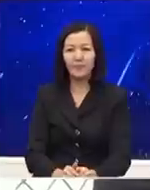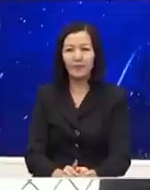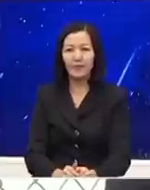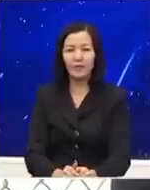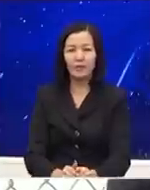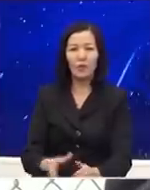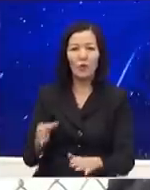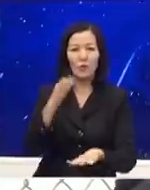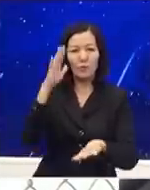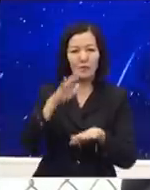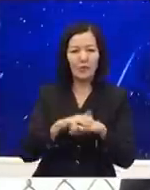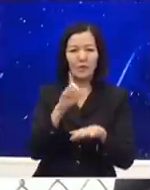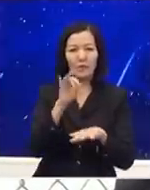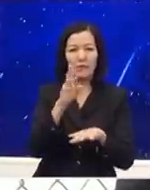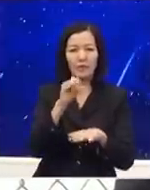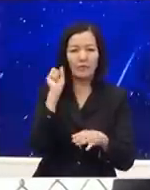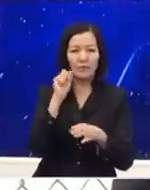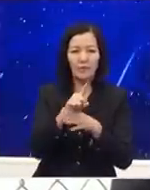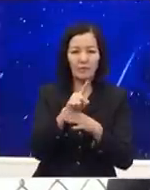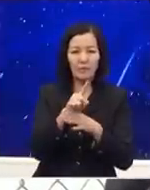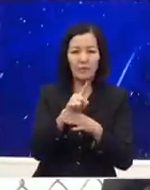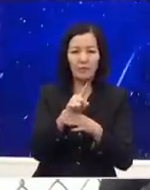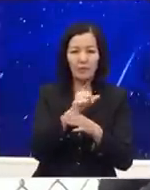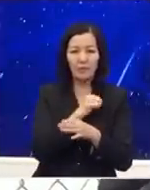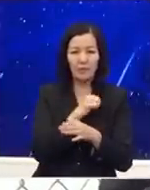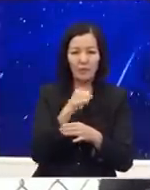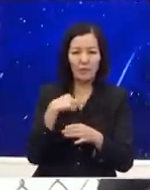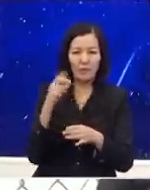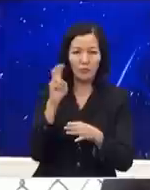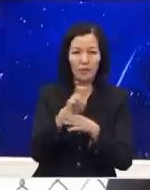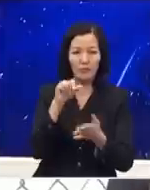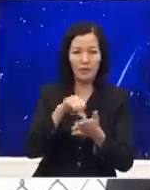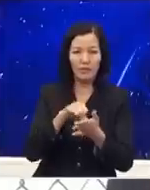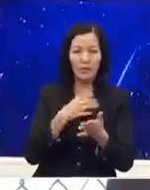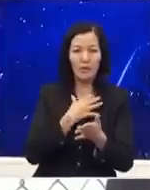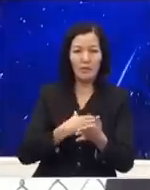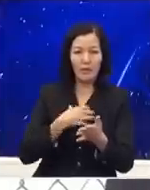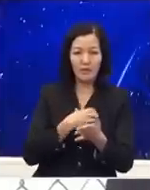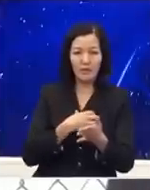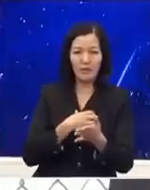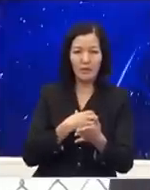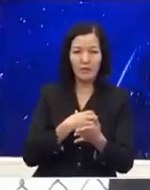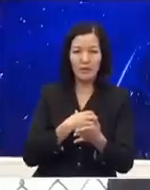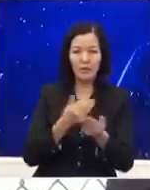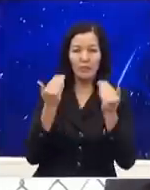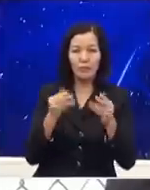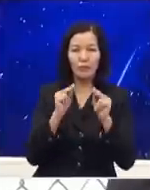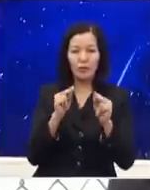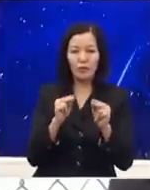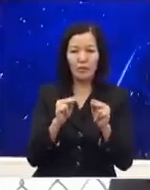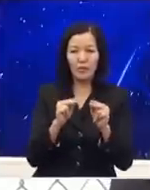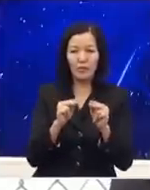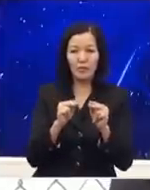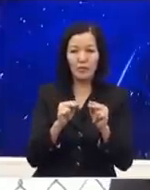Амандық ауасылы баталықтың тапсырмасымен келіп отыр. Үйткен үлкен күш емес, маңызылығына байланысты. Бүгін расында